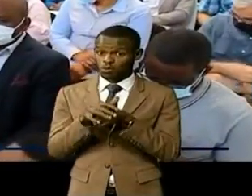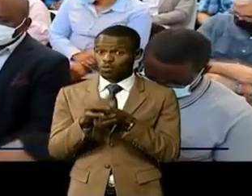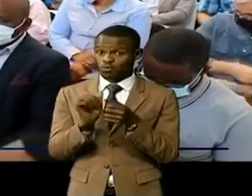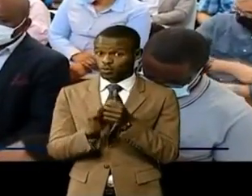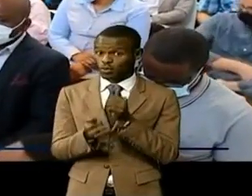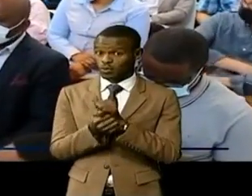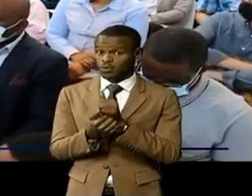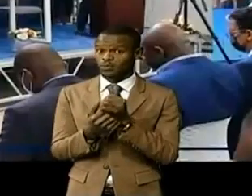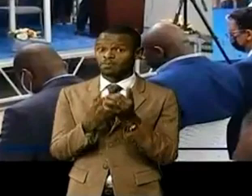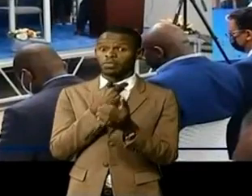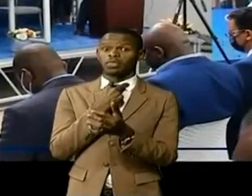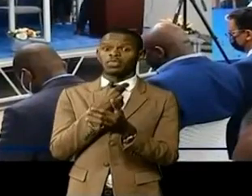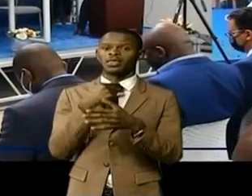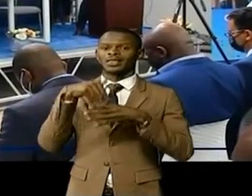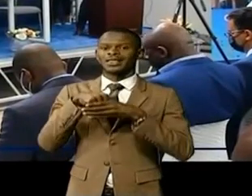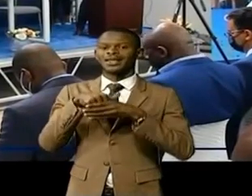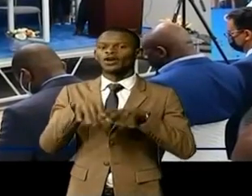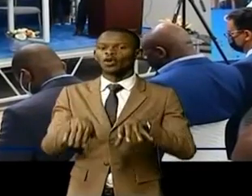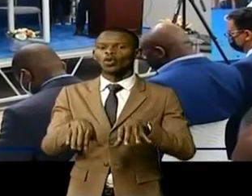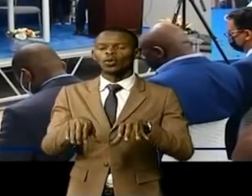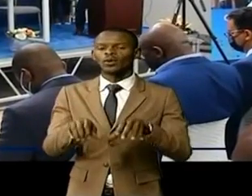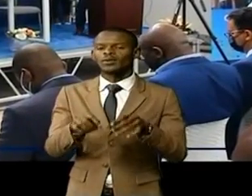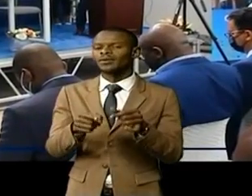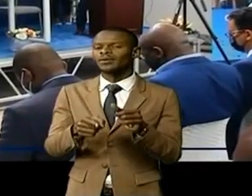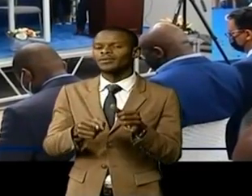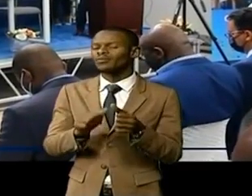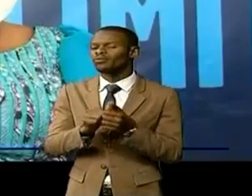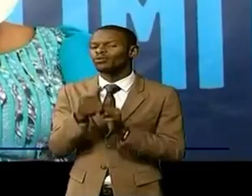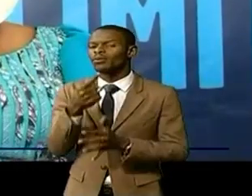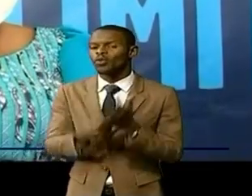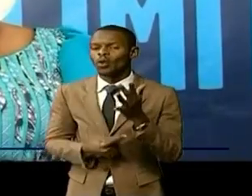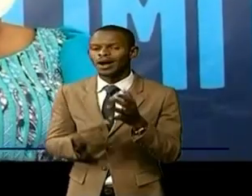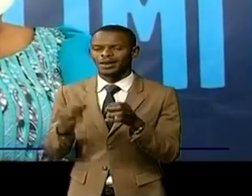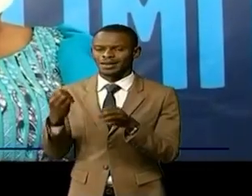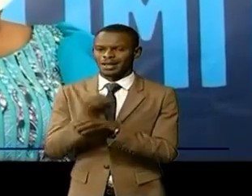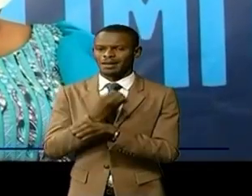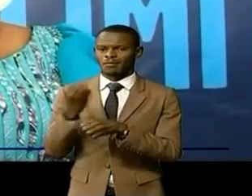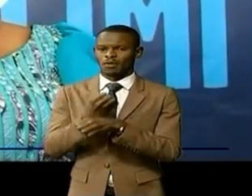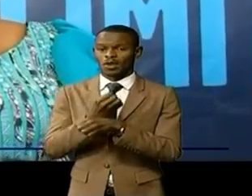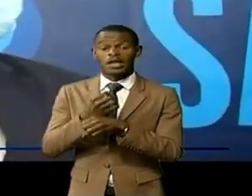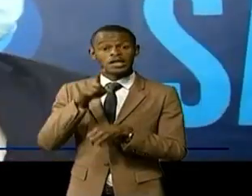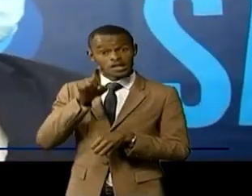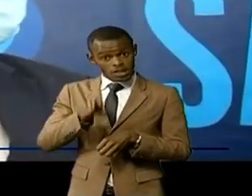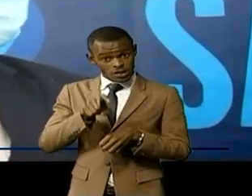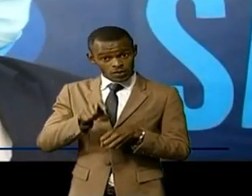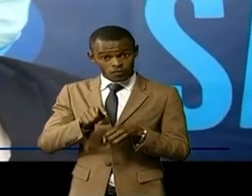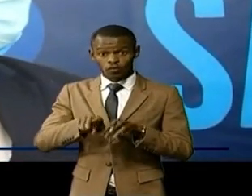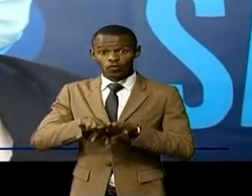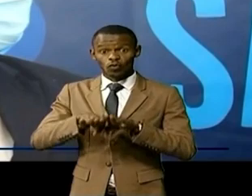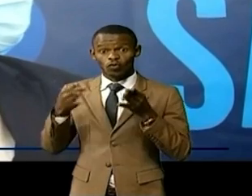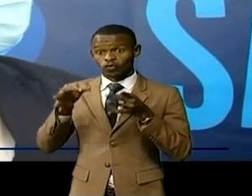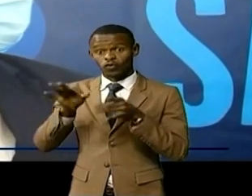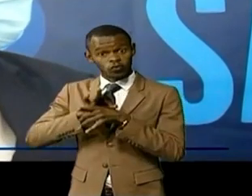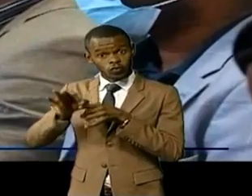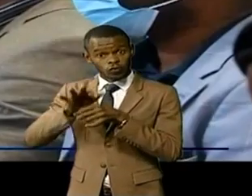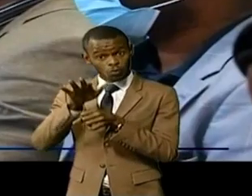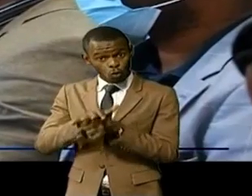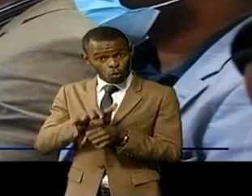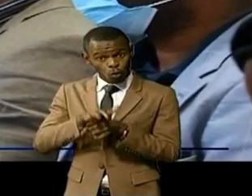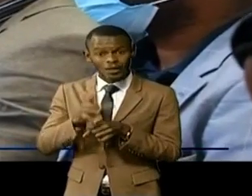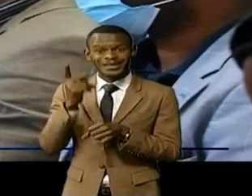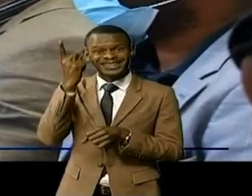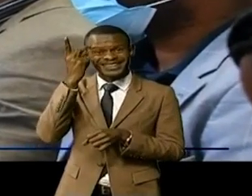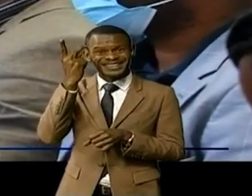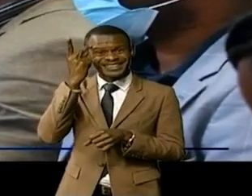RDC, notamment celui de l'emploi. Il faut donc multiplier les plateformes d'apprentissage. Kinshasa Digital Academy vient de signer